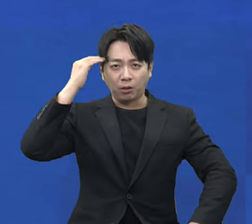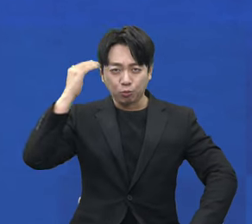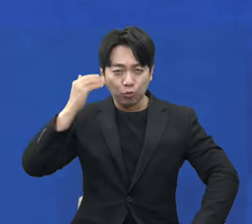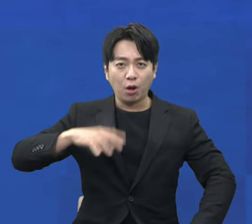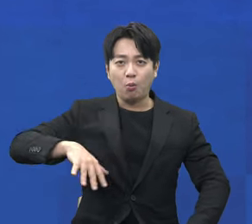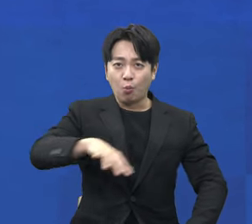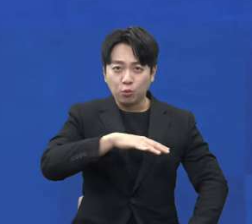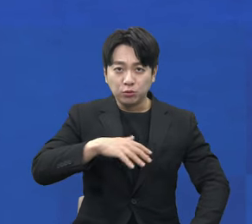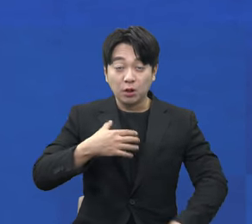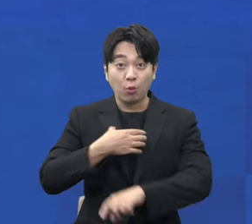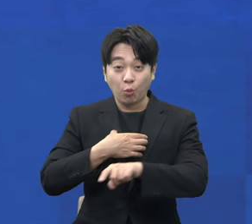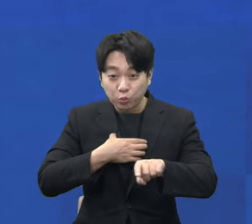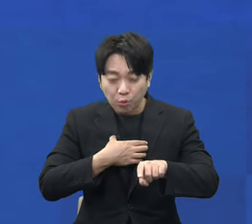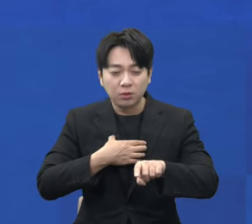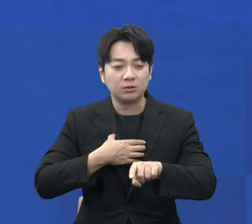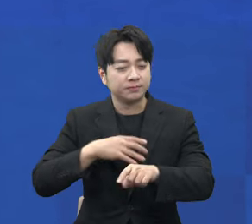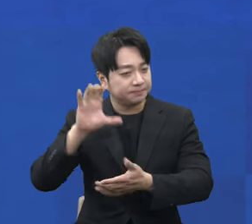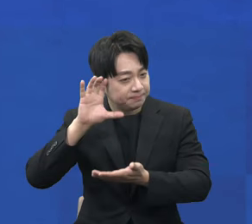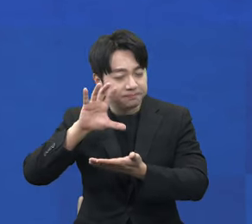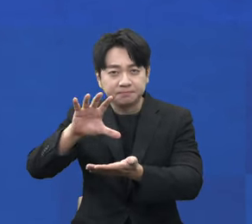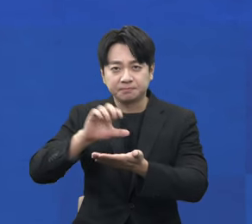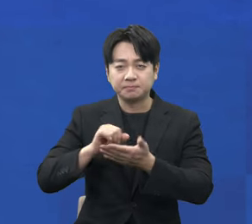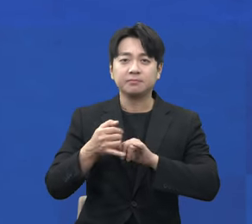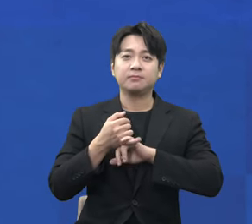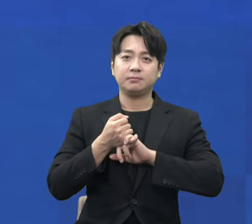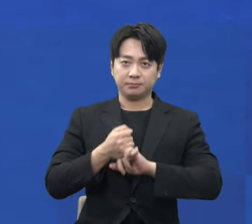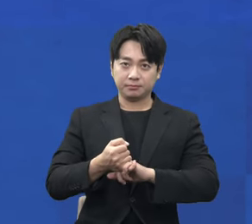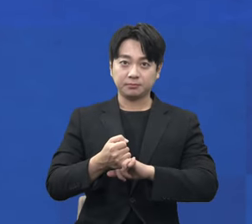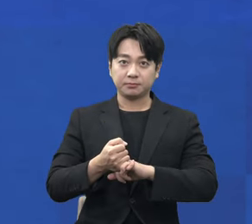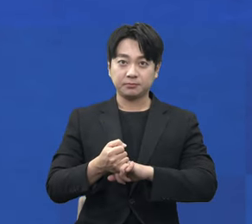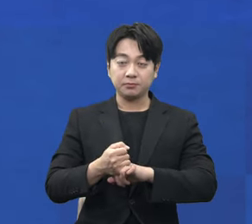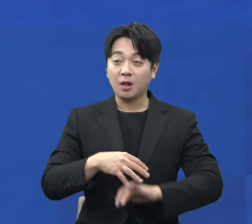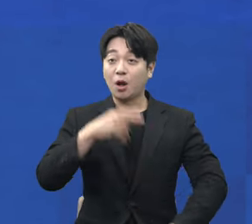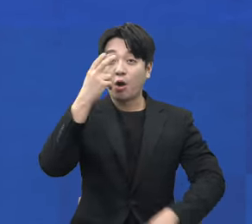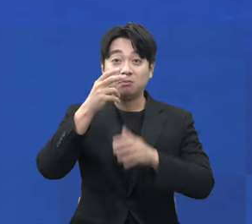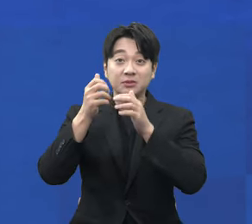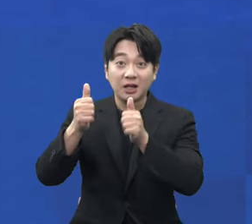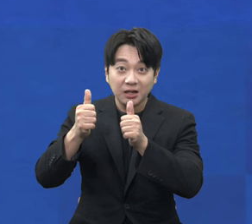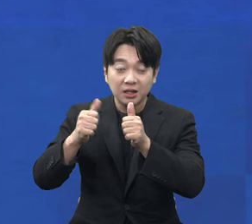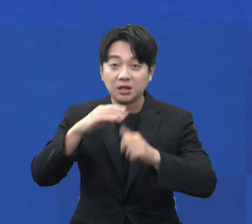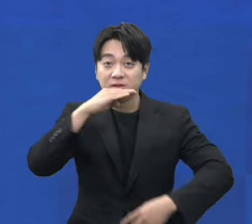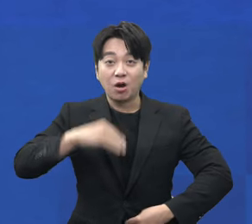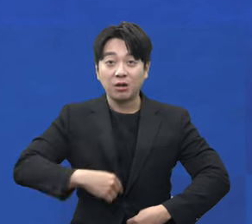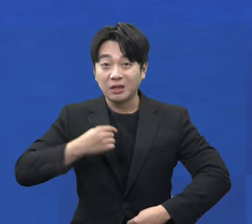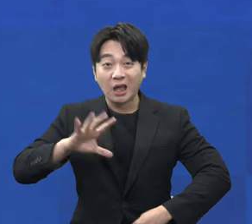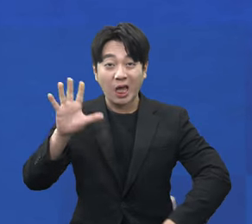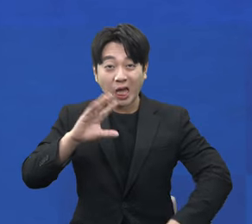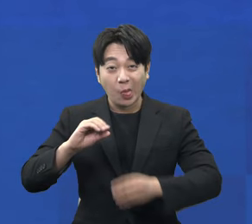합니다. 정의의 칼날이어야 할 검찰이 흉기가 되어 있습니다.